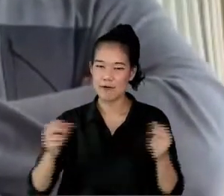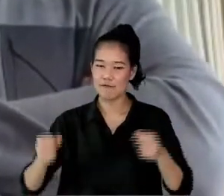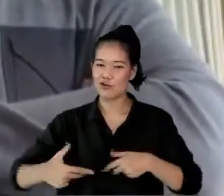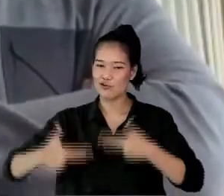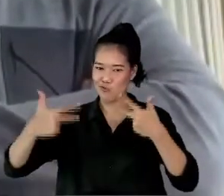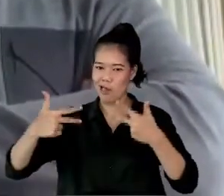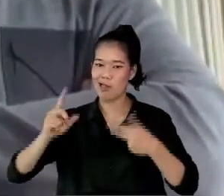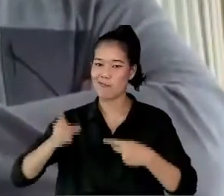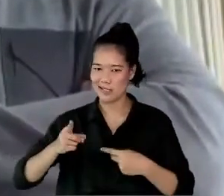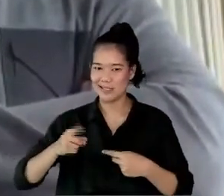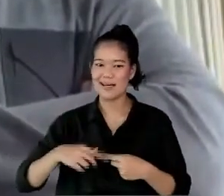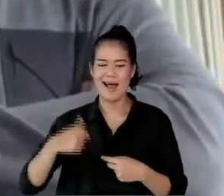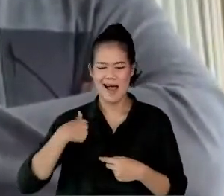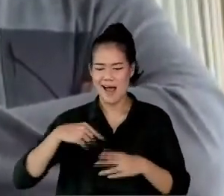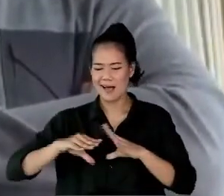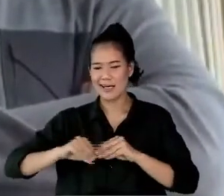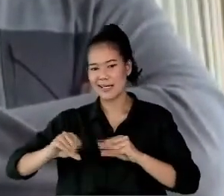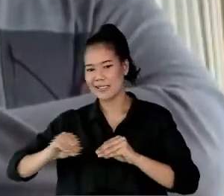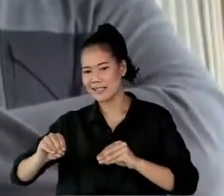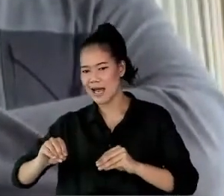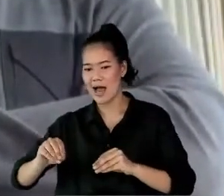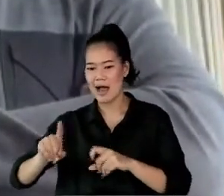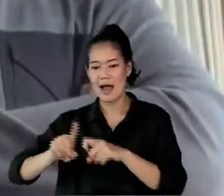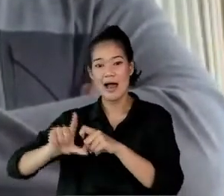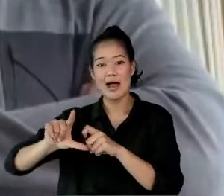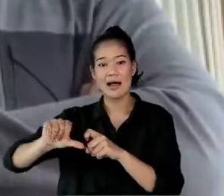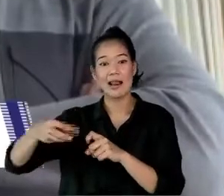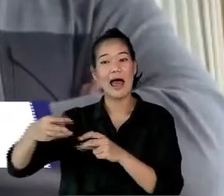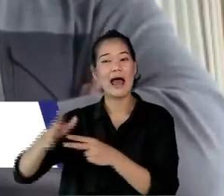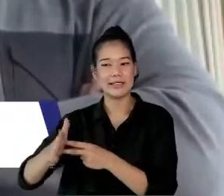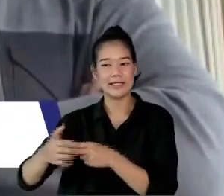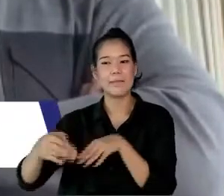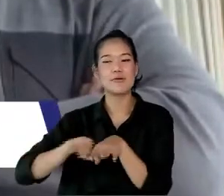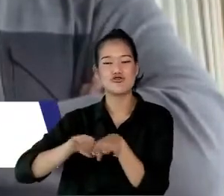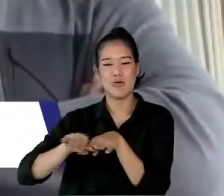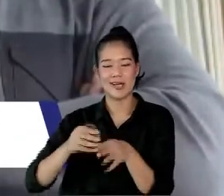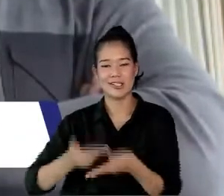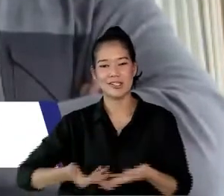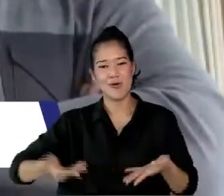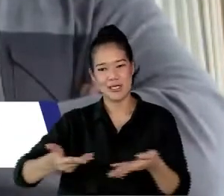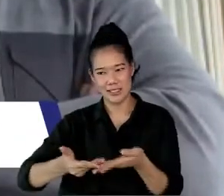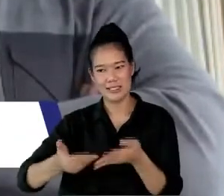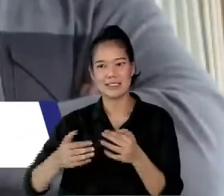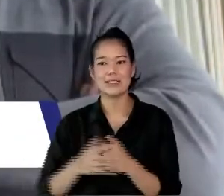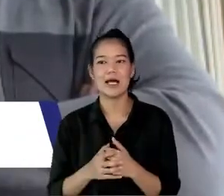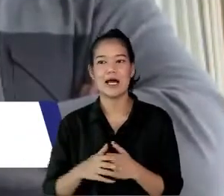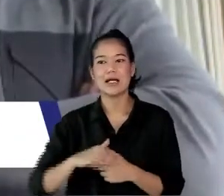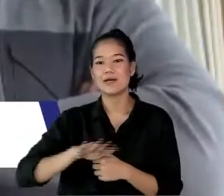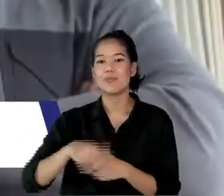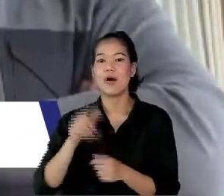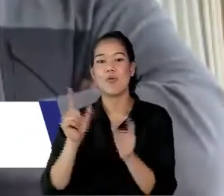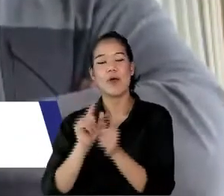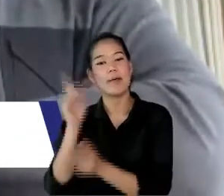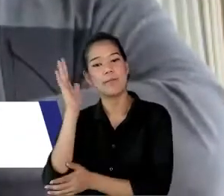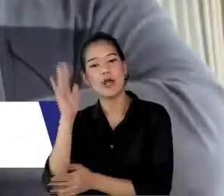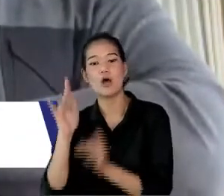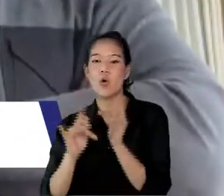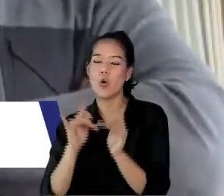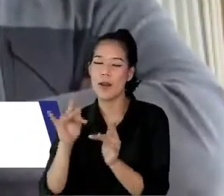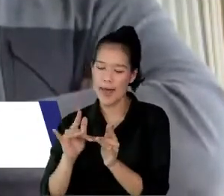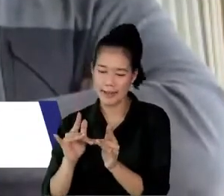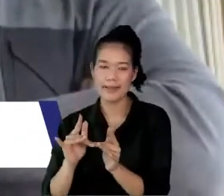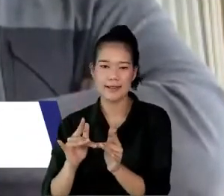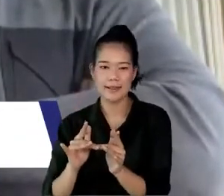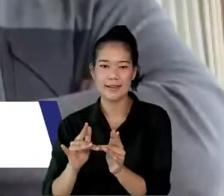virtual. Okay. Jadi pekerjaan-pekerjaan dan klien-klien yang menyesuaikan dengan kondisi, semuanya webinar online,